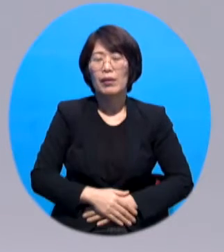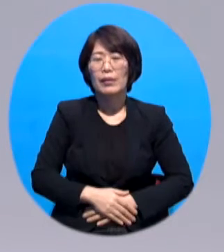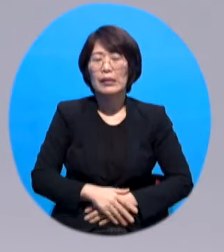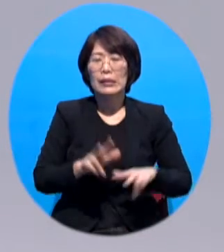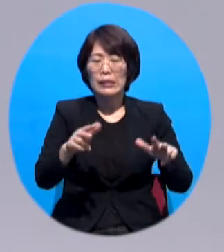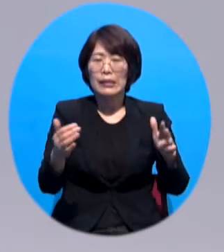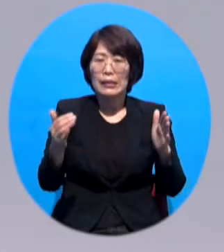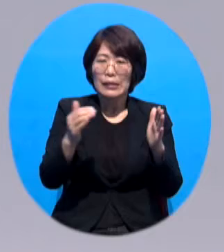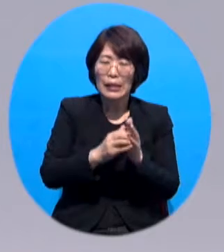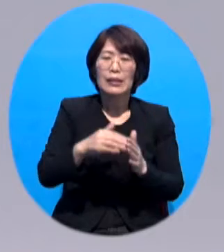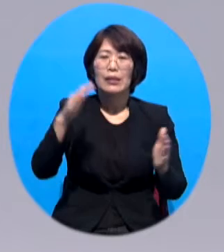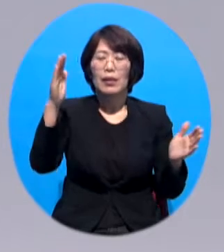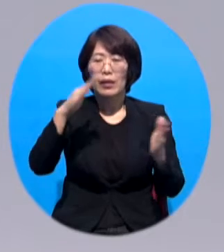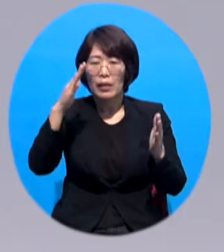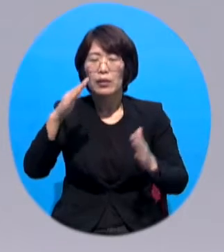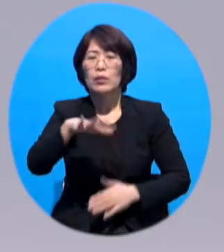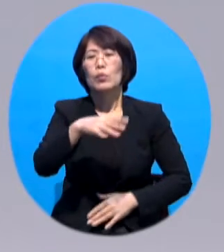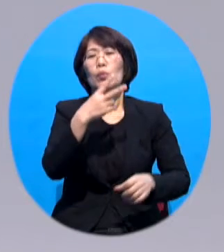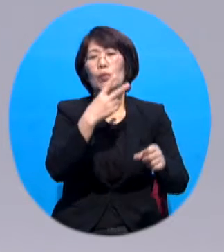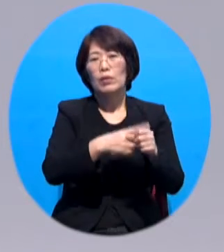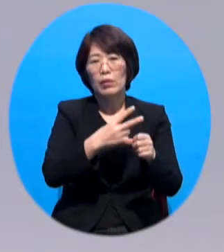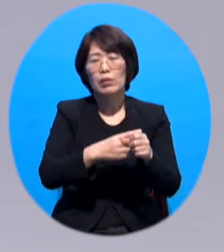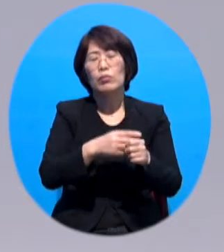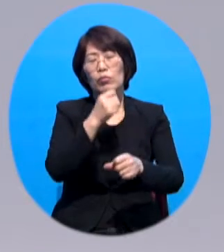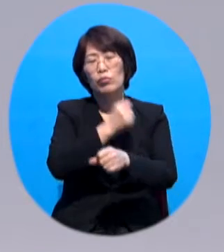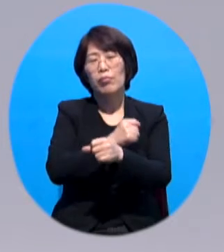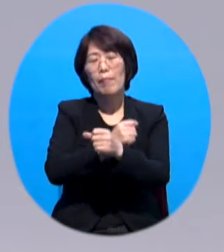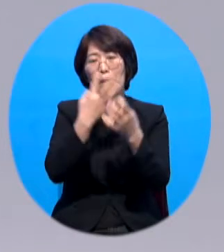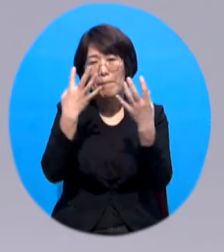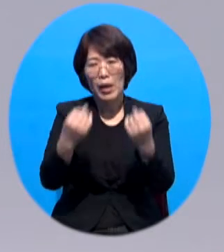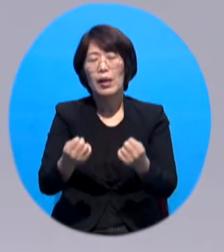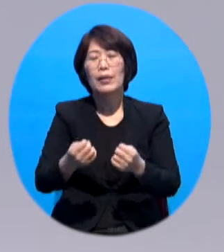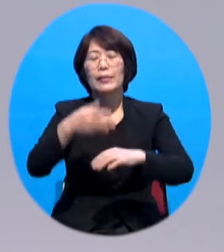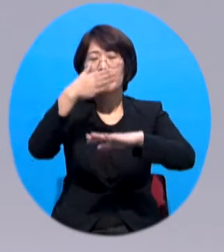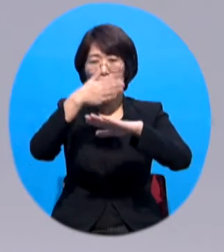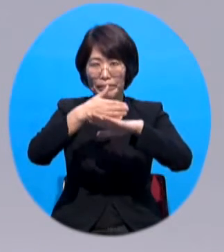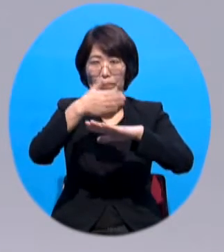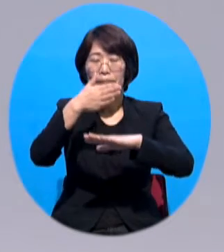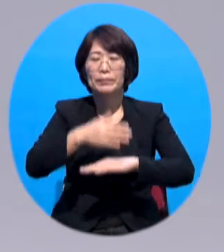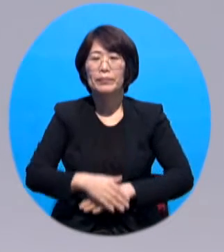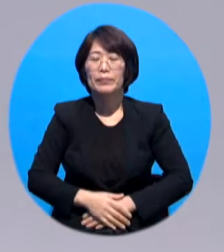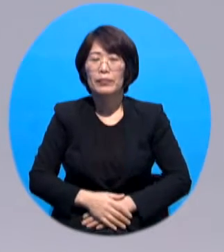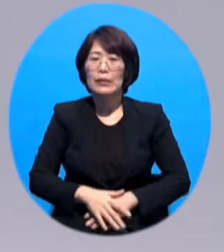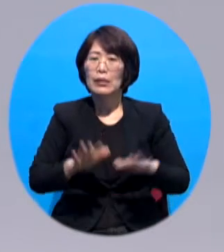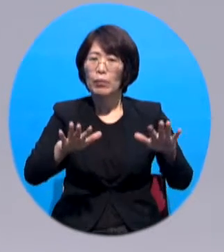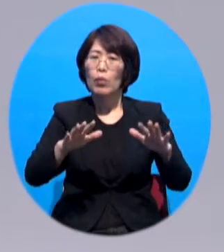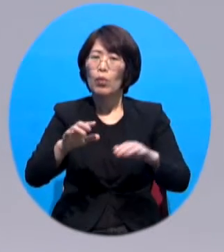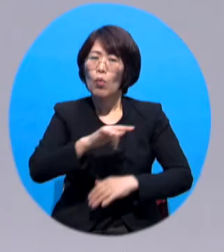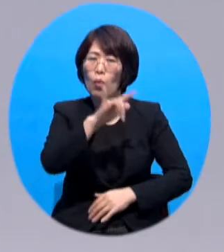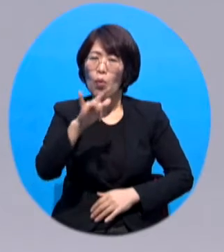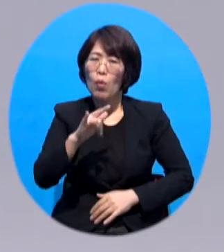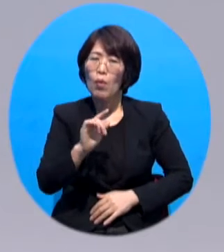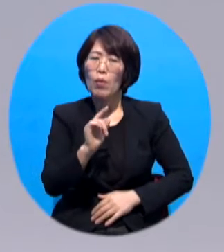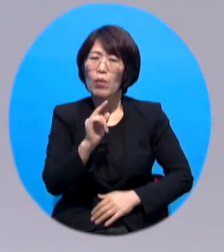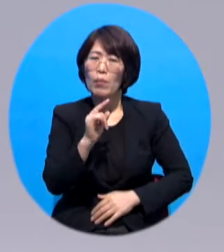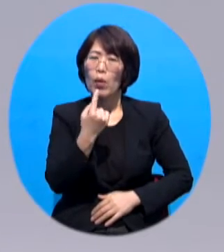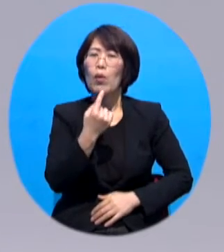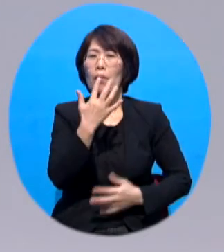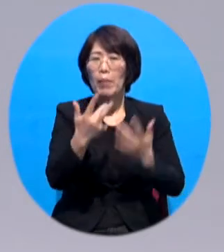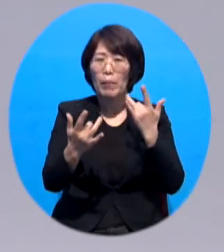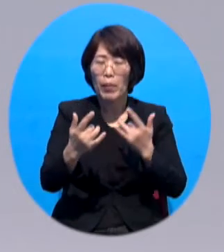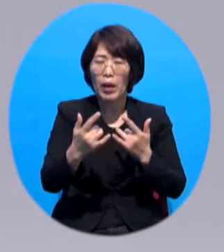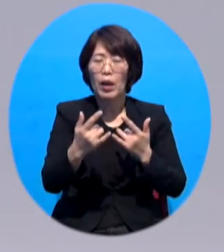정말 그 동안에 우리 아이들 우리 선생님들 수고 많이 하셨습니다 감사합니다 이제 코로나 로 이러한 결손 측